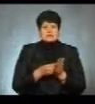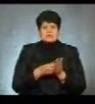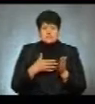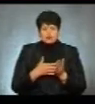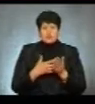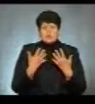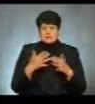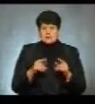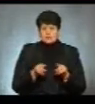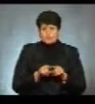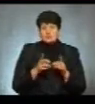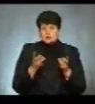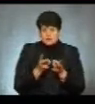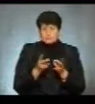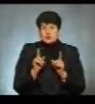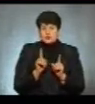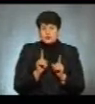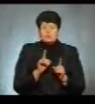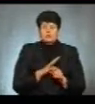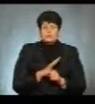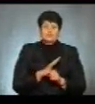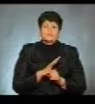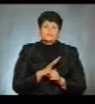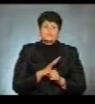також потрібно, щоб був не